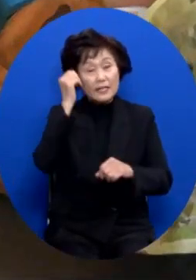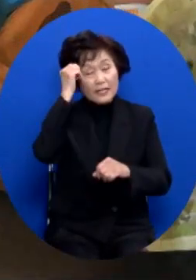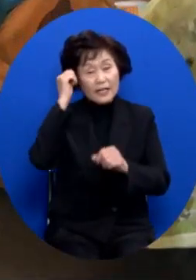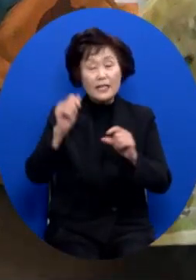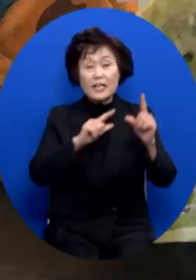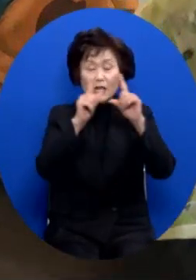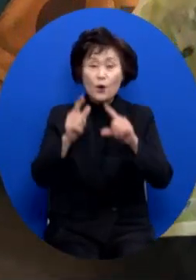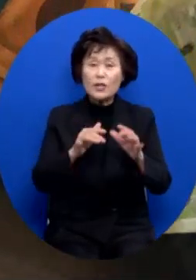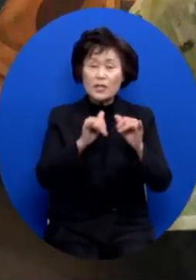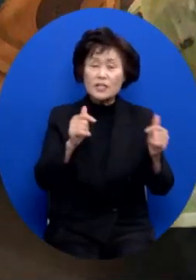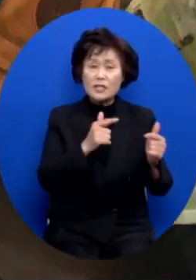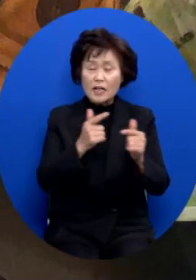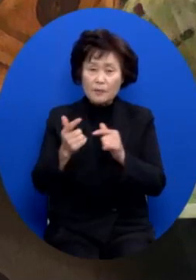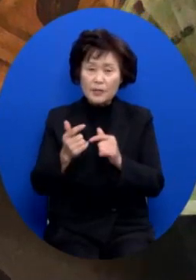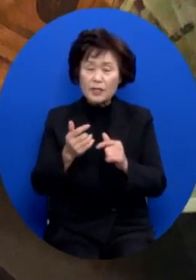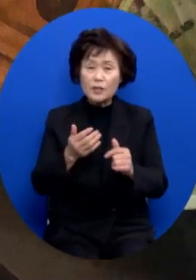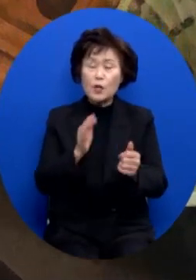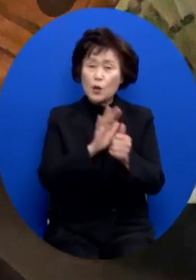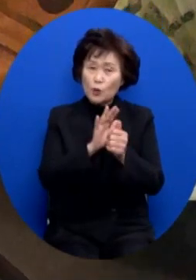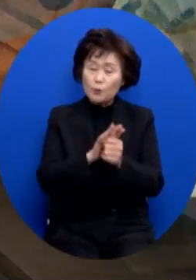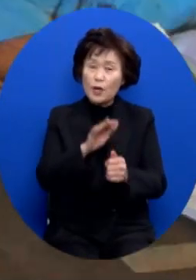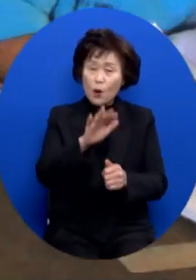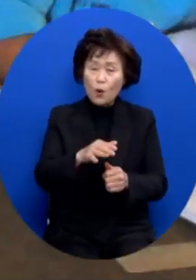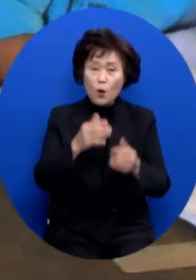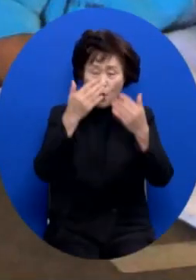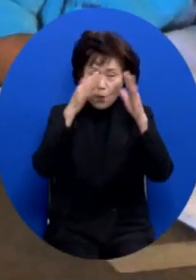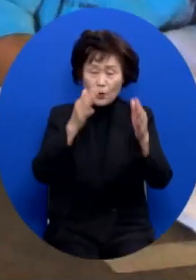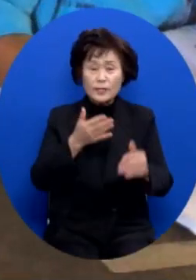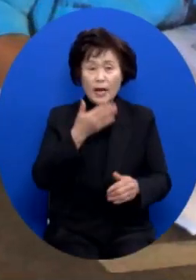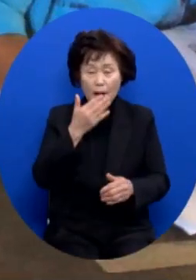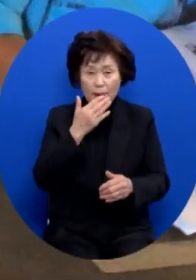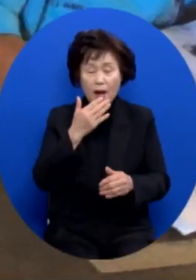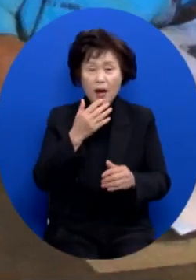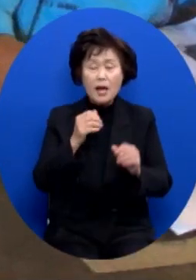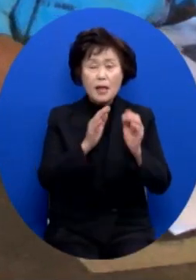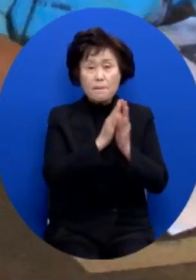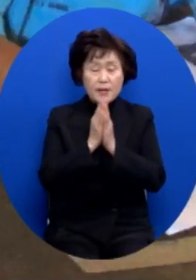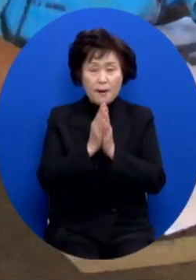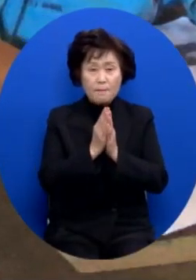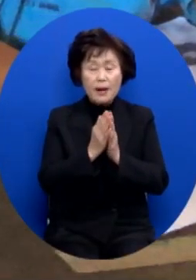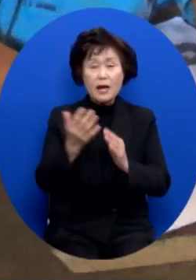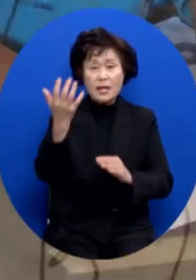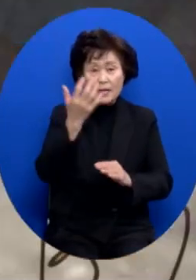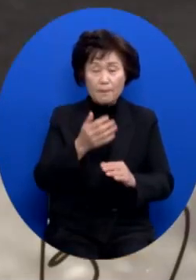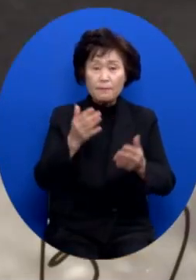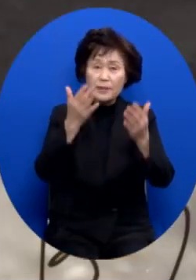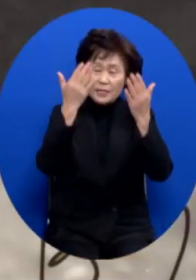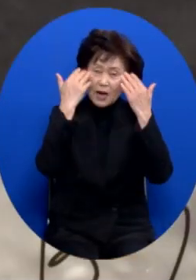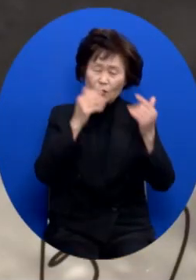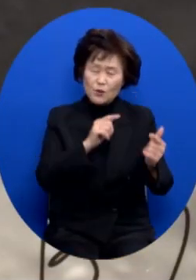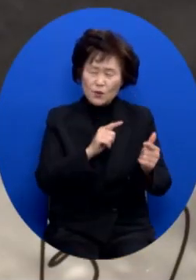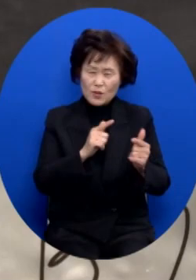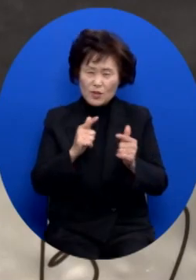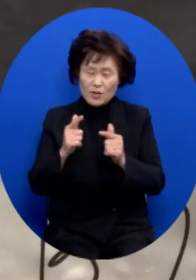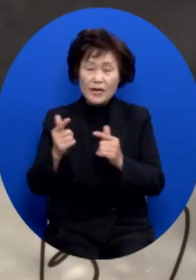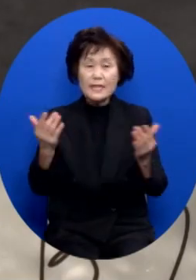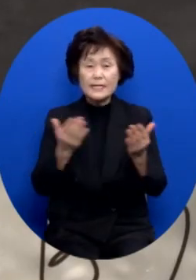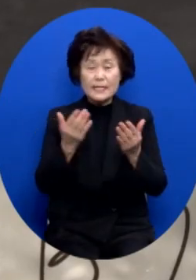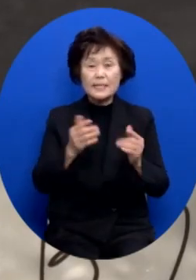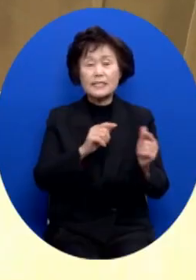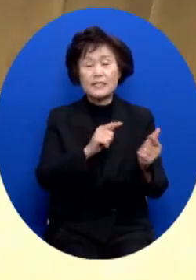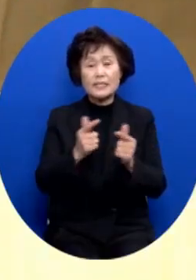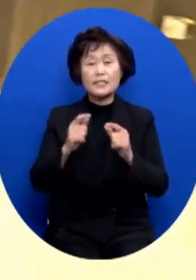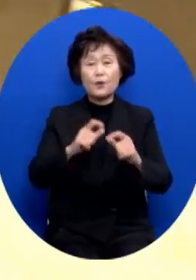청소년들의 음악교육 틴 하모니, 태국 미얀마 난민학교, 비영리 축구단 등의 사역을 확장해 가고